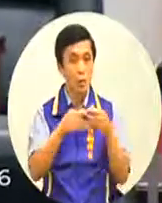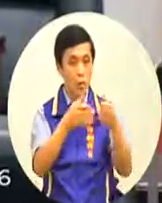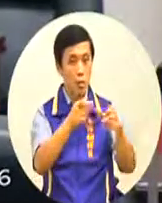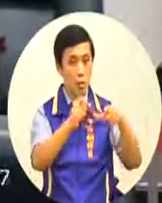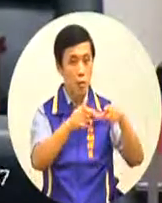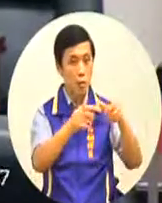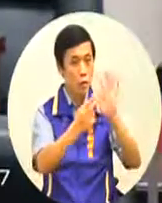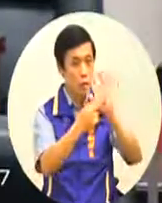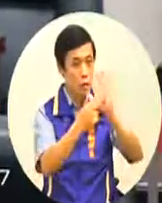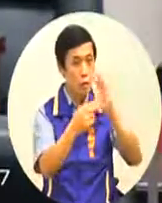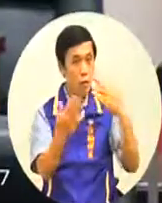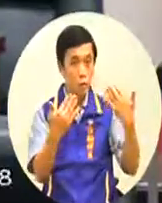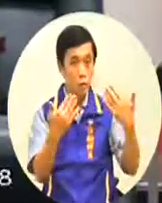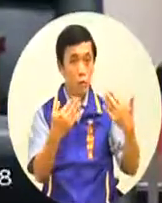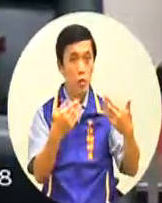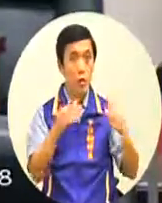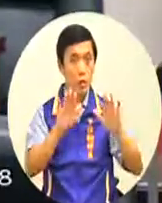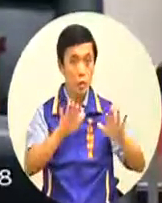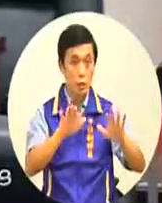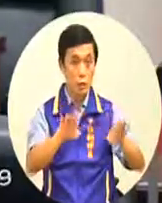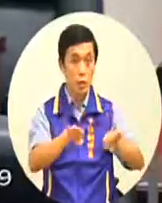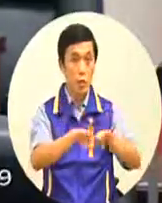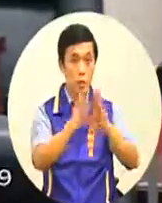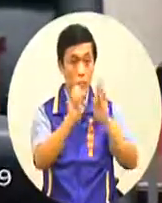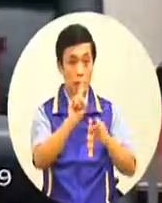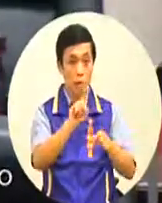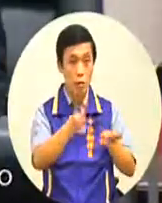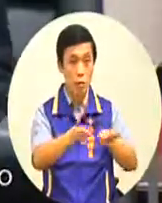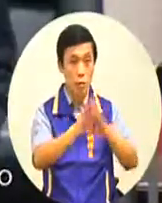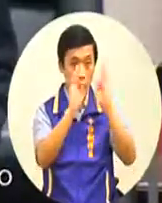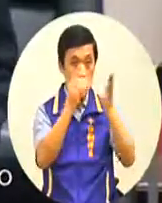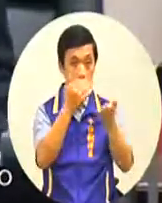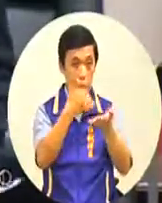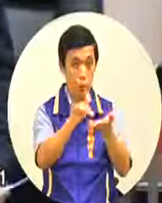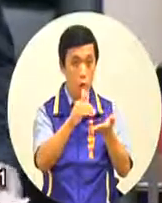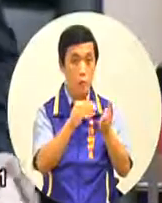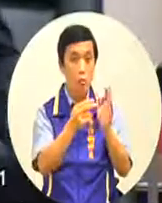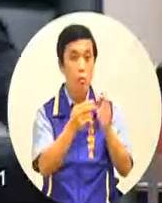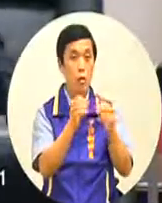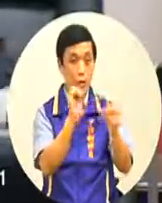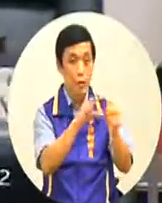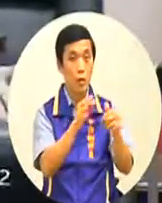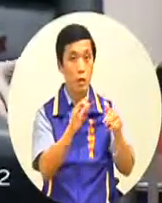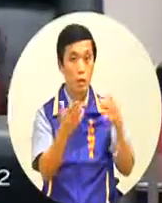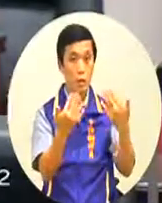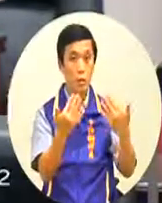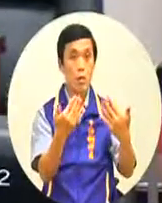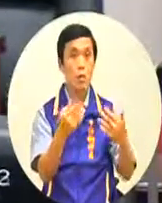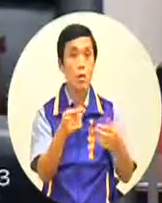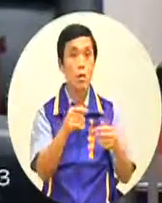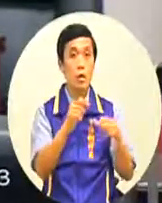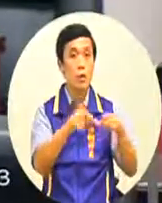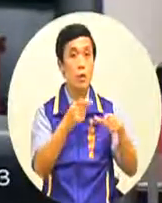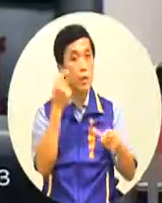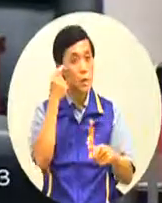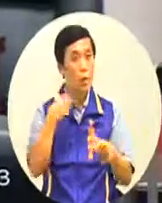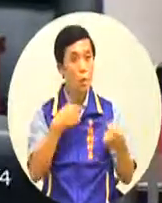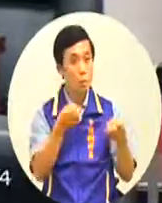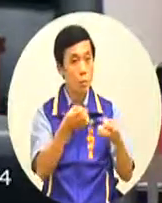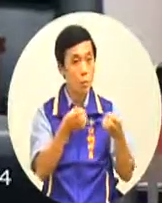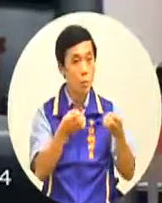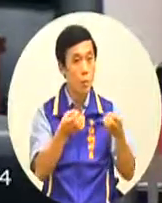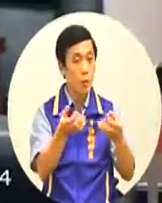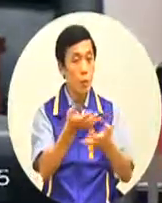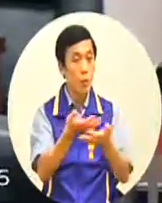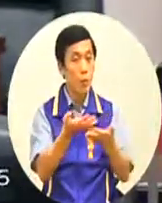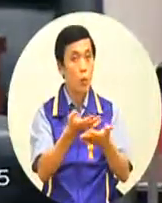楚？ 好。 我为啥开始着当时还开始算啊？唔是啦，唔知业者讲哦协调好啊，安尼我迄六个月的